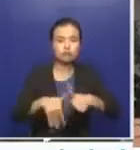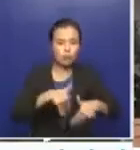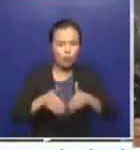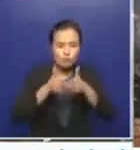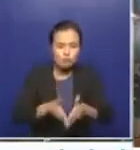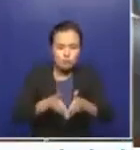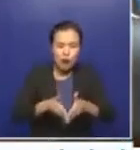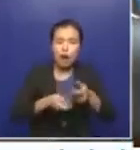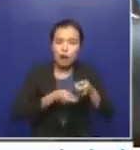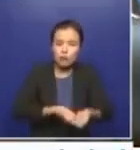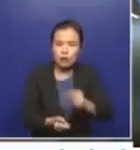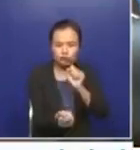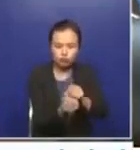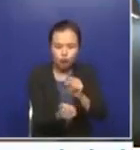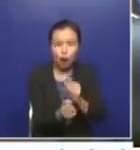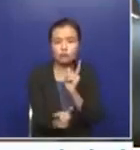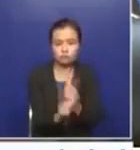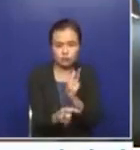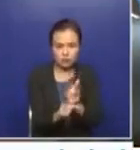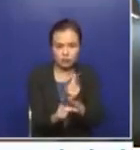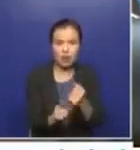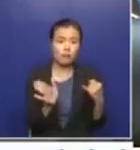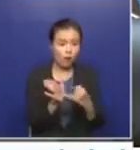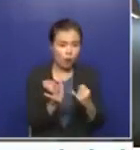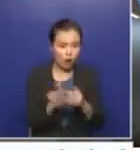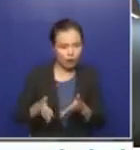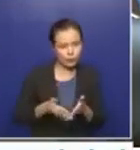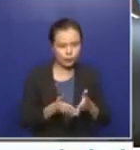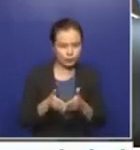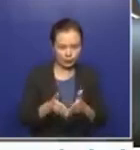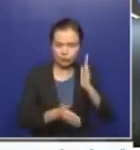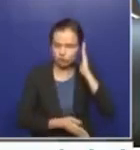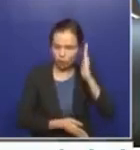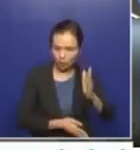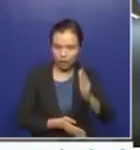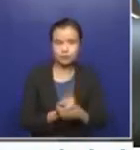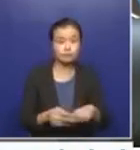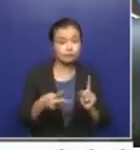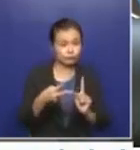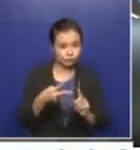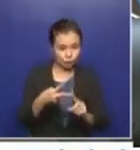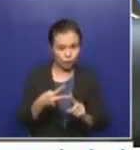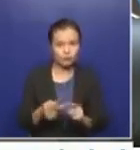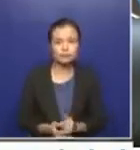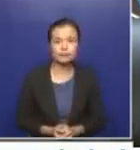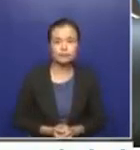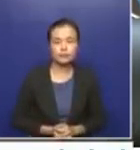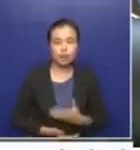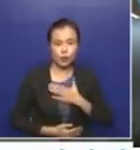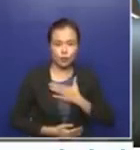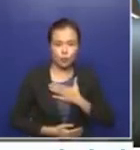กษตรกรผู้เพาะเลี้ยงหอยแมลงภู่สะดวกในการเดินเรือต่อไปครับเรื่องที่2ครับท่านประธานครับผม